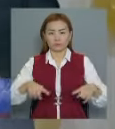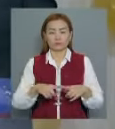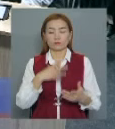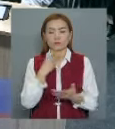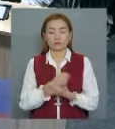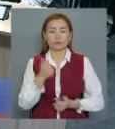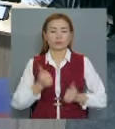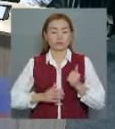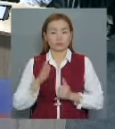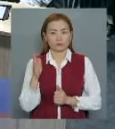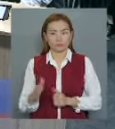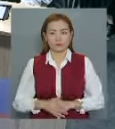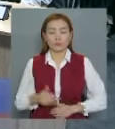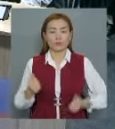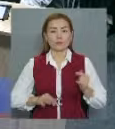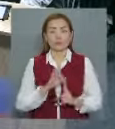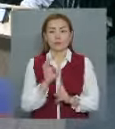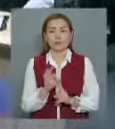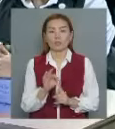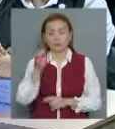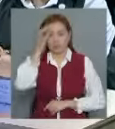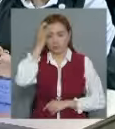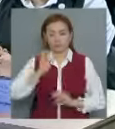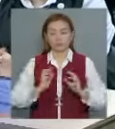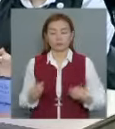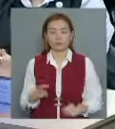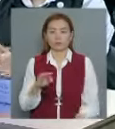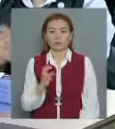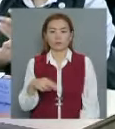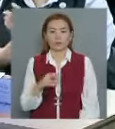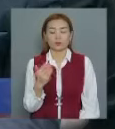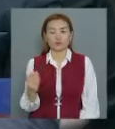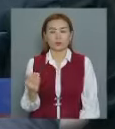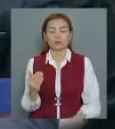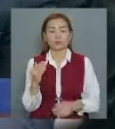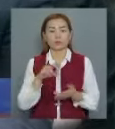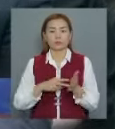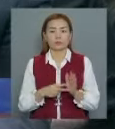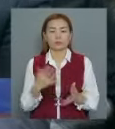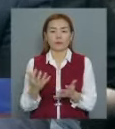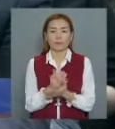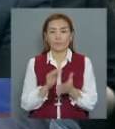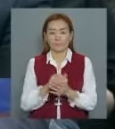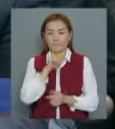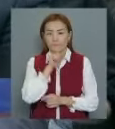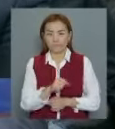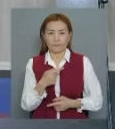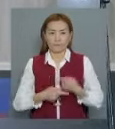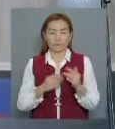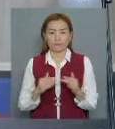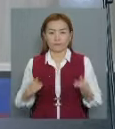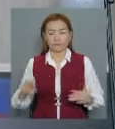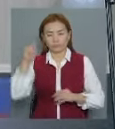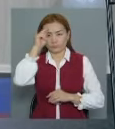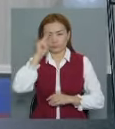өзара бақ сынасты. Жарыс мақсаты ақын, батыр, Махамбет Өтемісұлының тағылымды жолдарын таныстыру арқылы өскелең ұрпақ